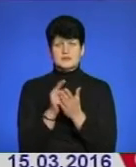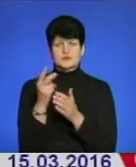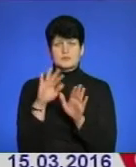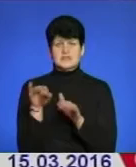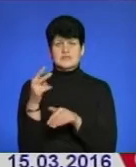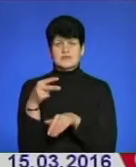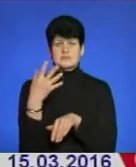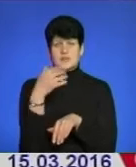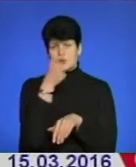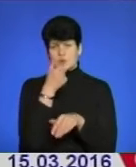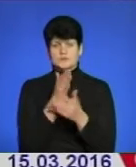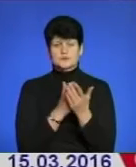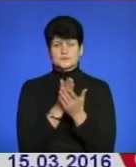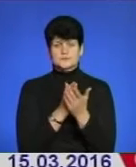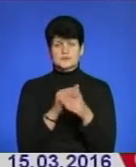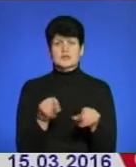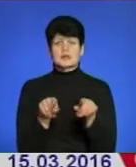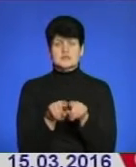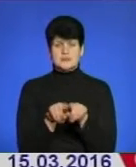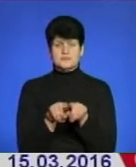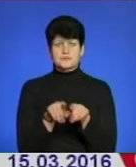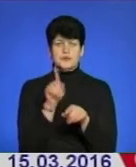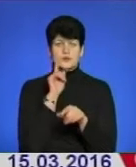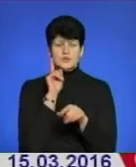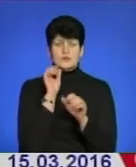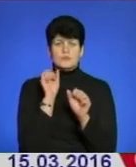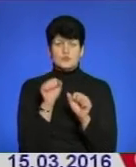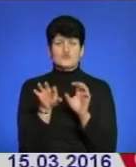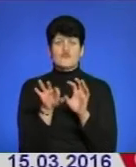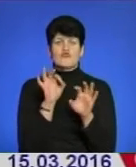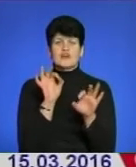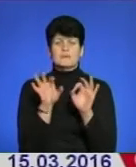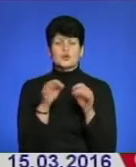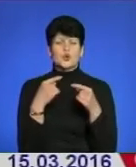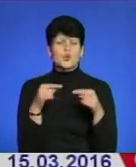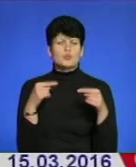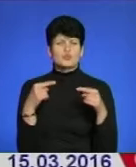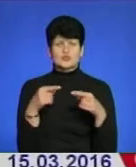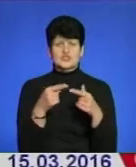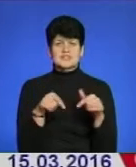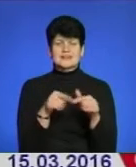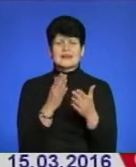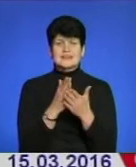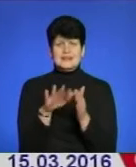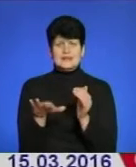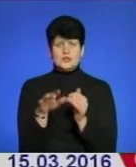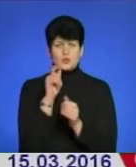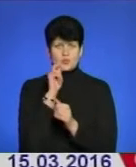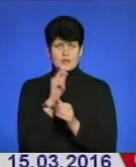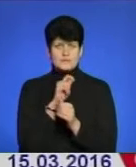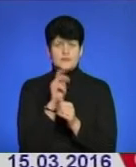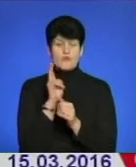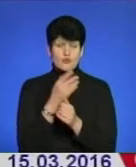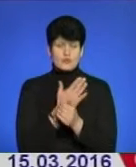само юнаки наголошують, що за своїм правом можуть вибрати любу частину, яка є на території України. Кого